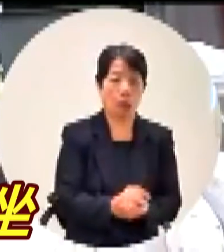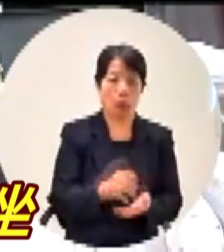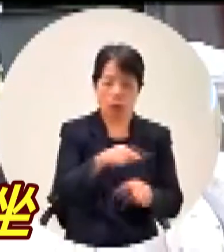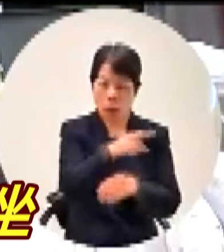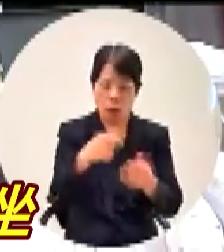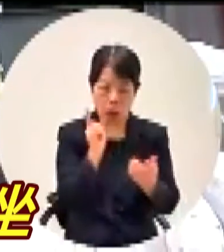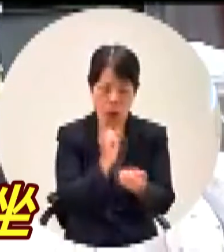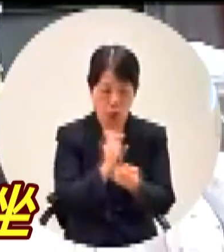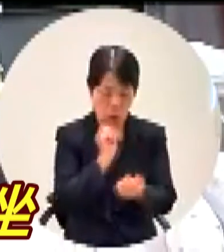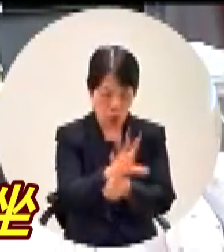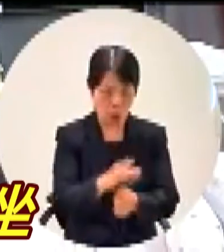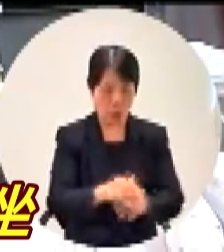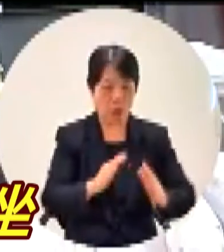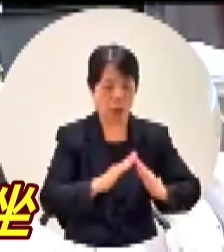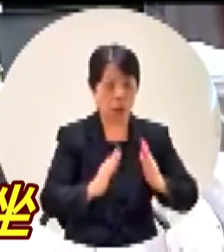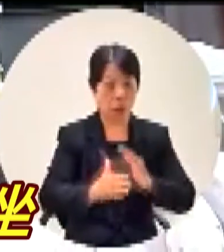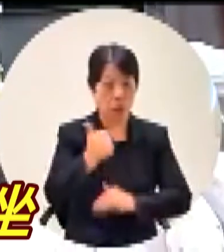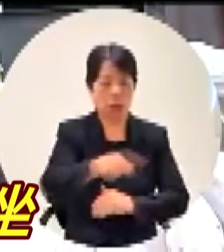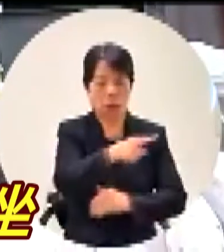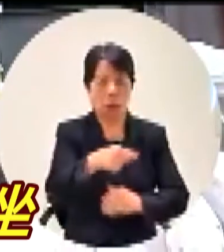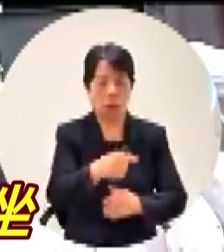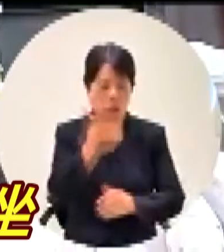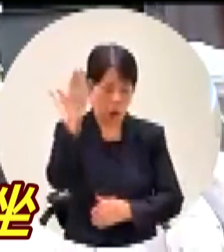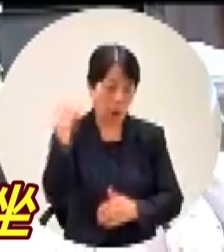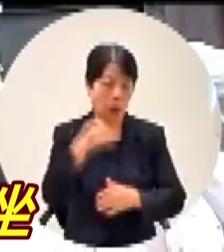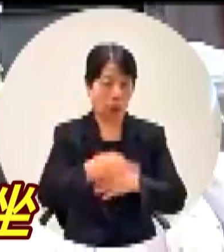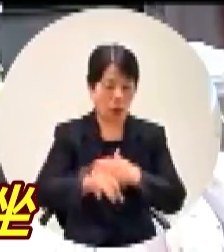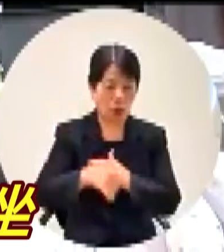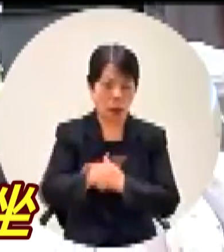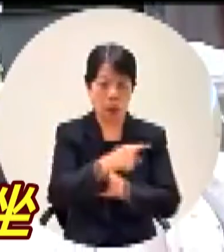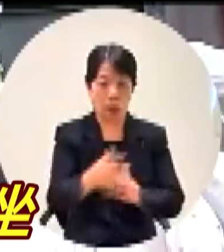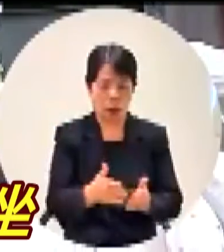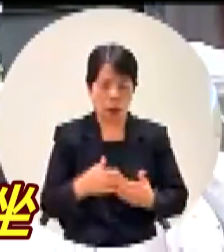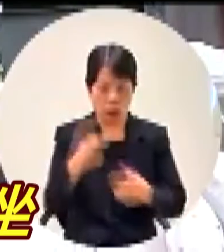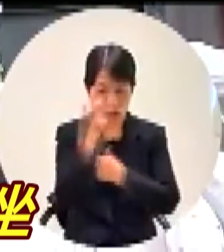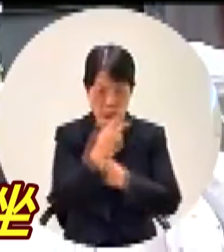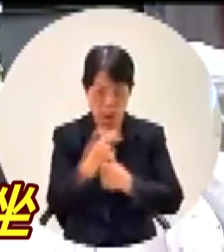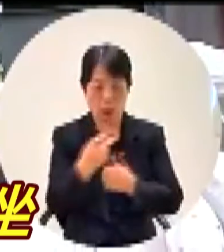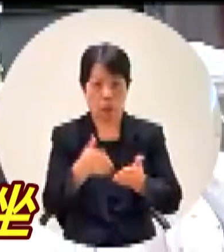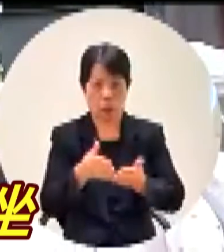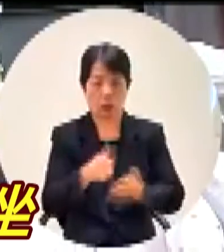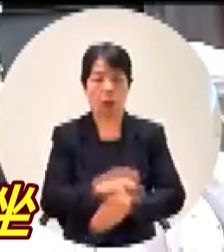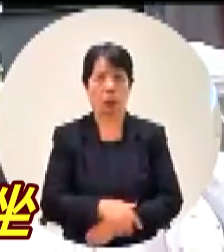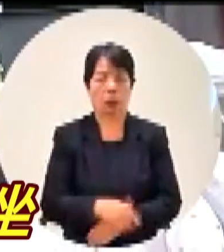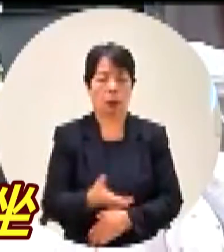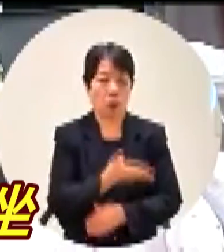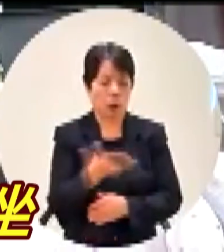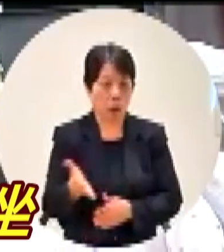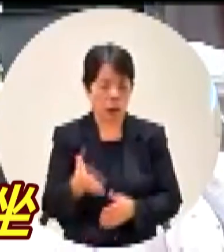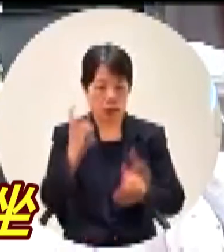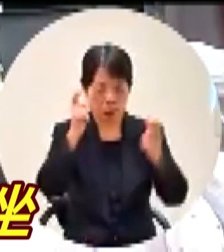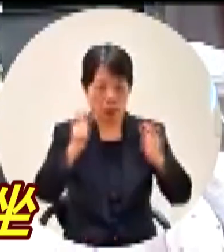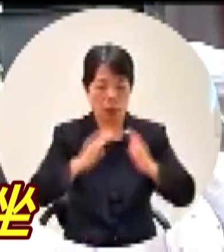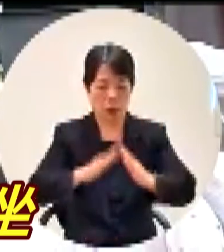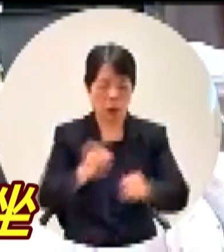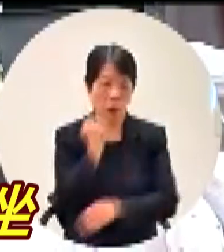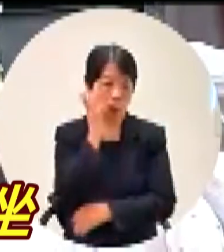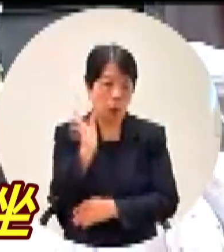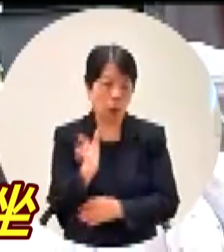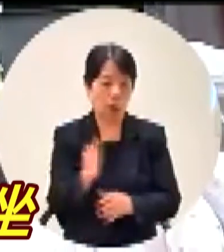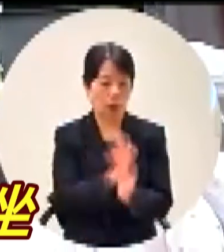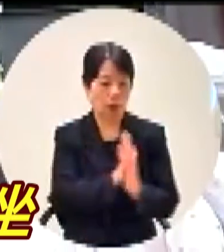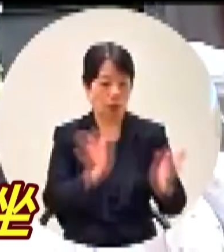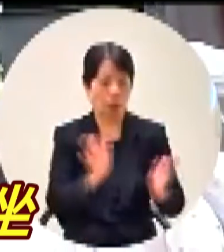面对过去的缺失，好好的检视反省，让高雄真正的光荣，真正的伟